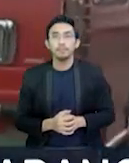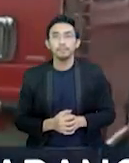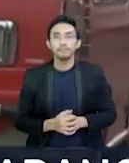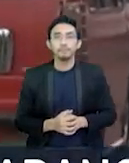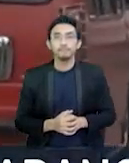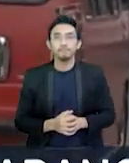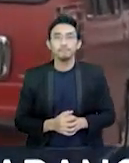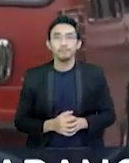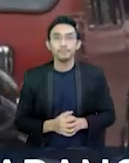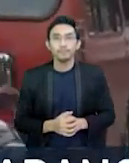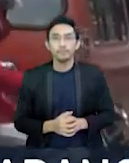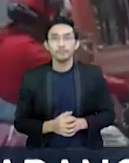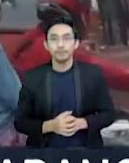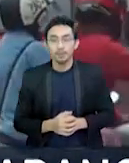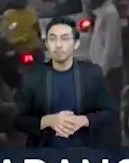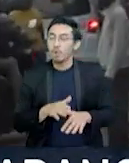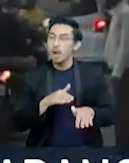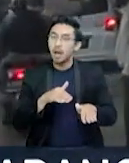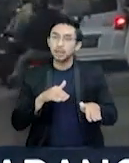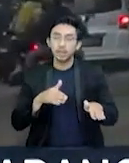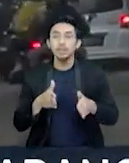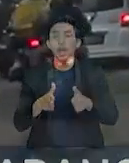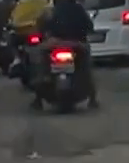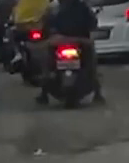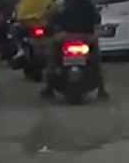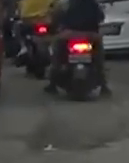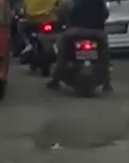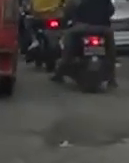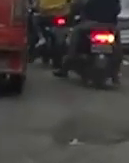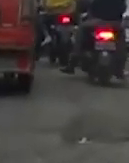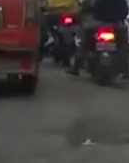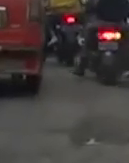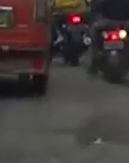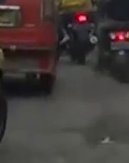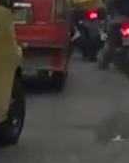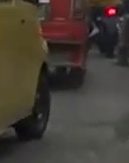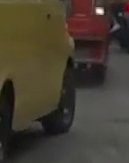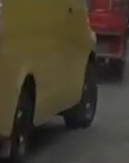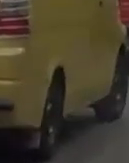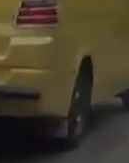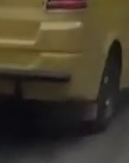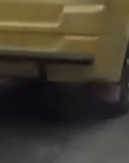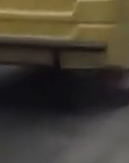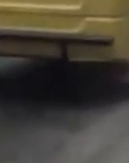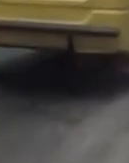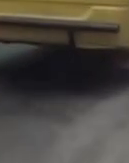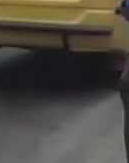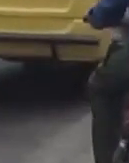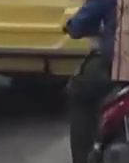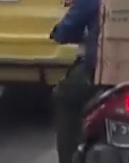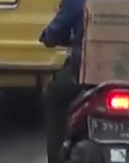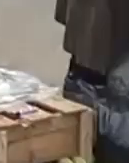Kemacetan panjang terjadi di jalur selatan di Pasar Tagok, Padalarang, Kabupaten Bandung Barat, Jawa Barat. Meski arus kendaraan hanya satu